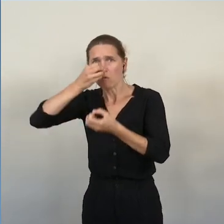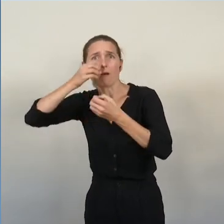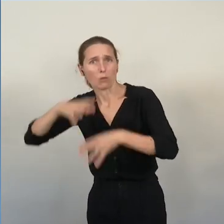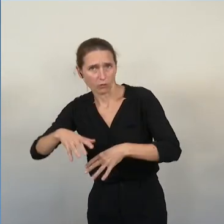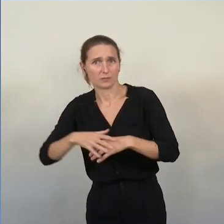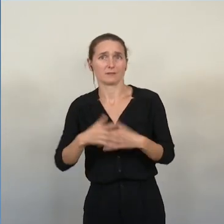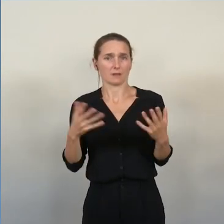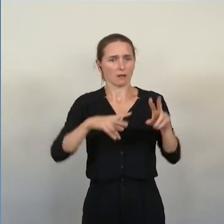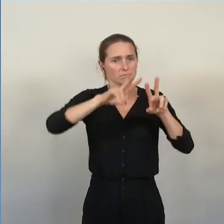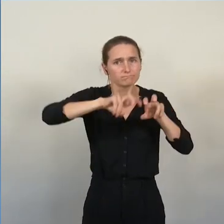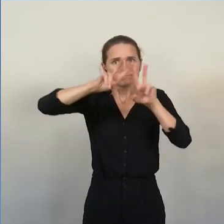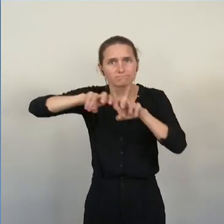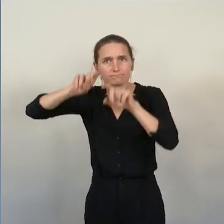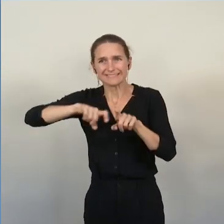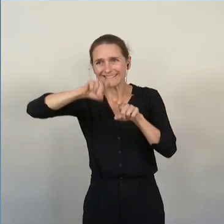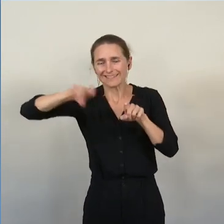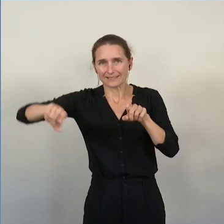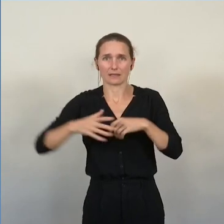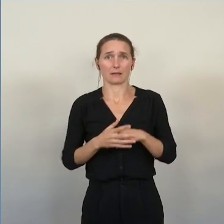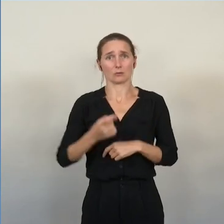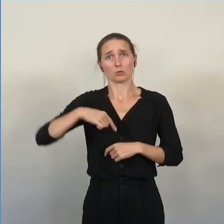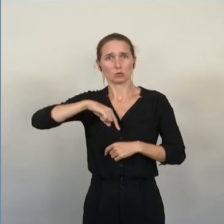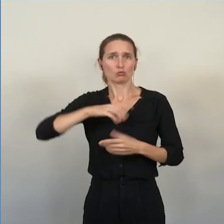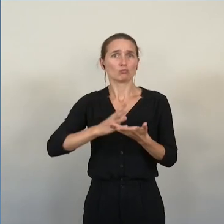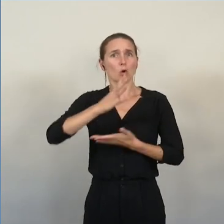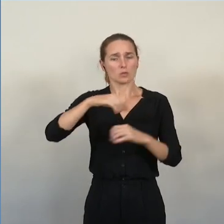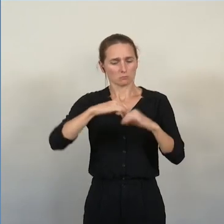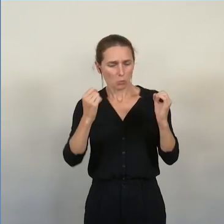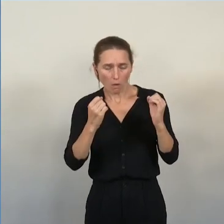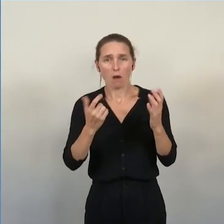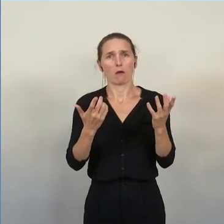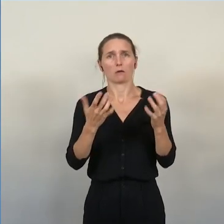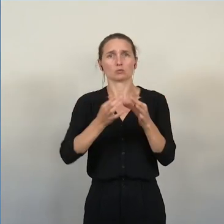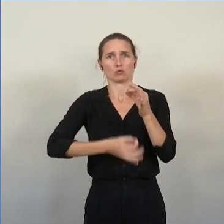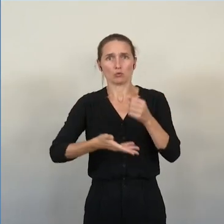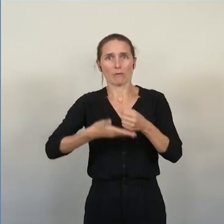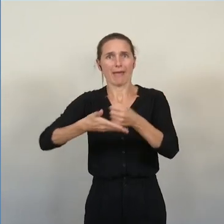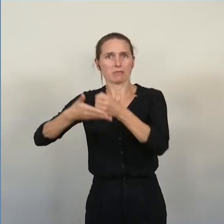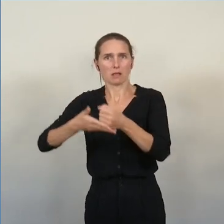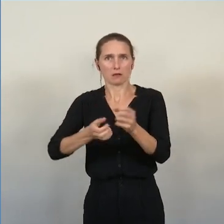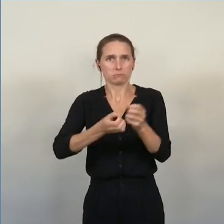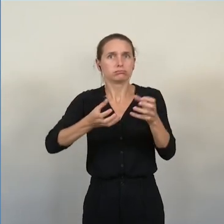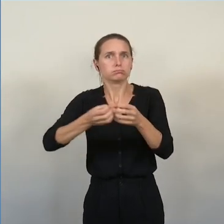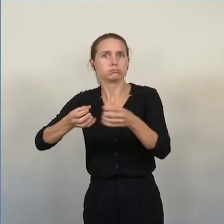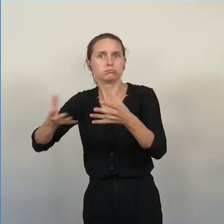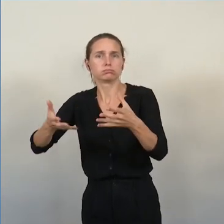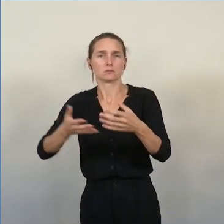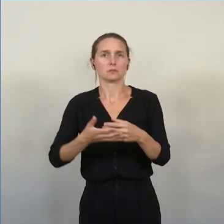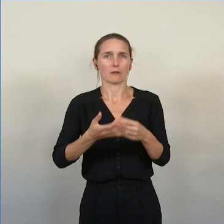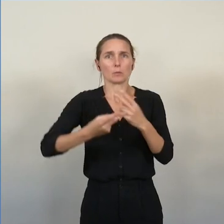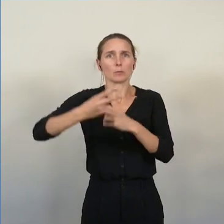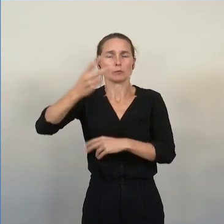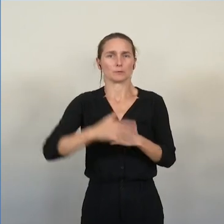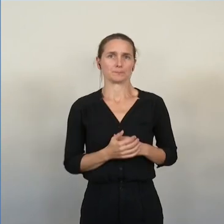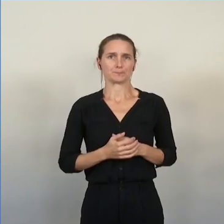renforcement des dispositifs d'aide et d'accompagnement l'objectif est d'amplifier nos actions mais de bel et bien